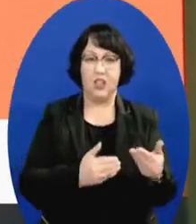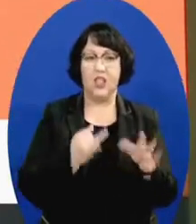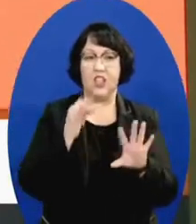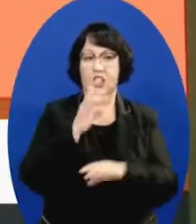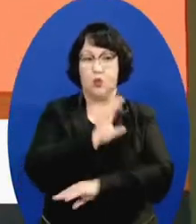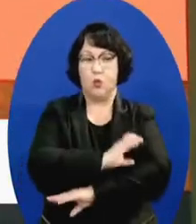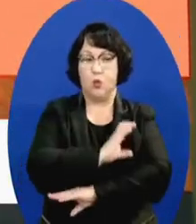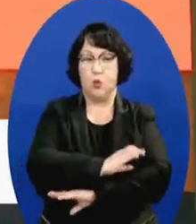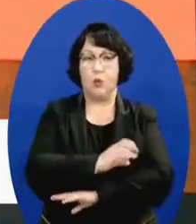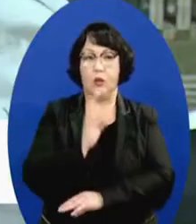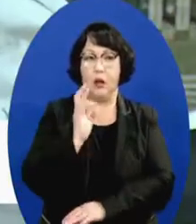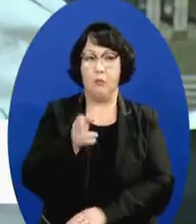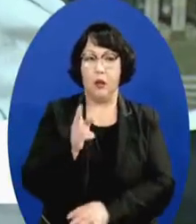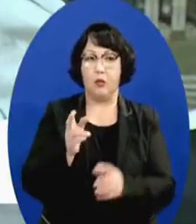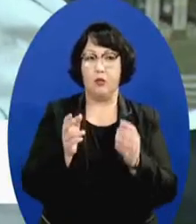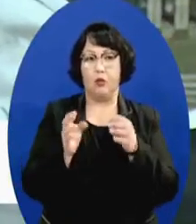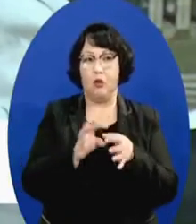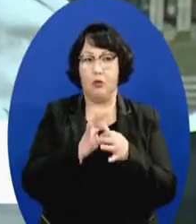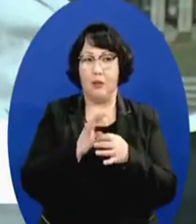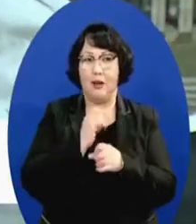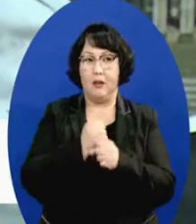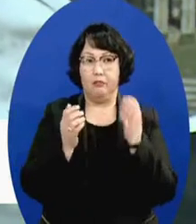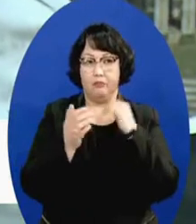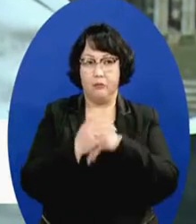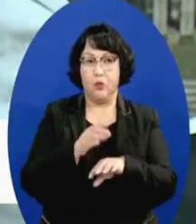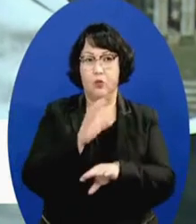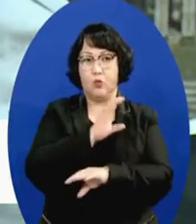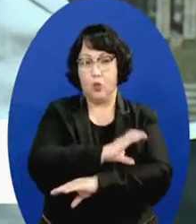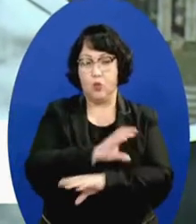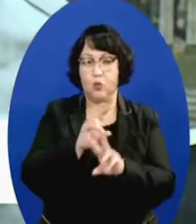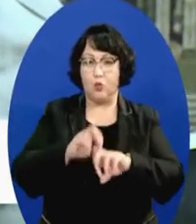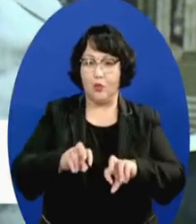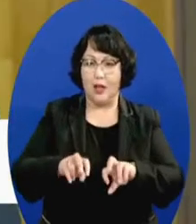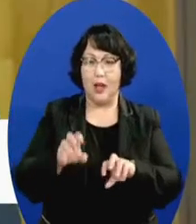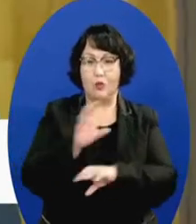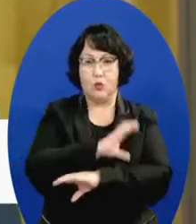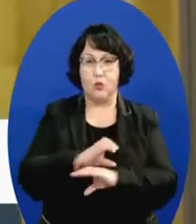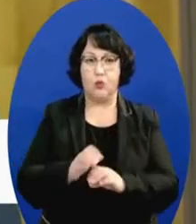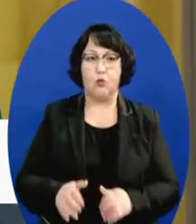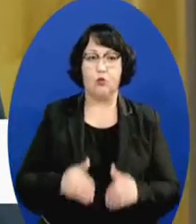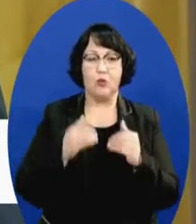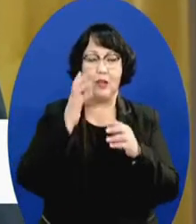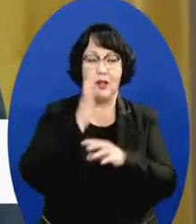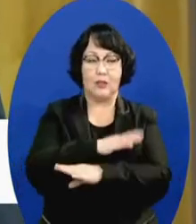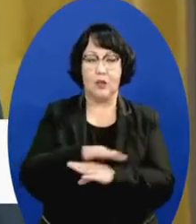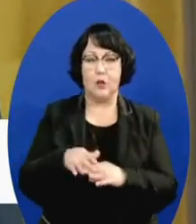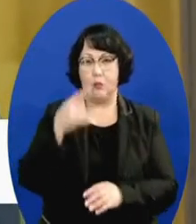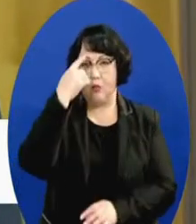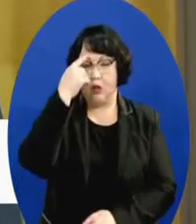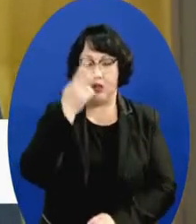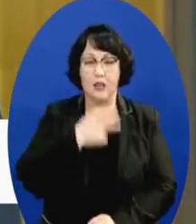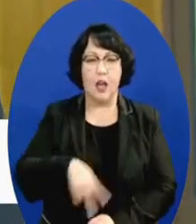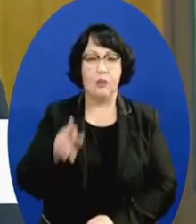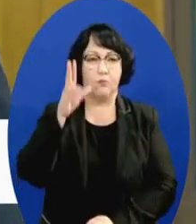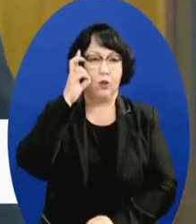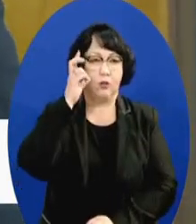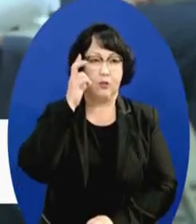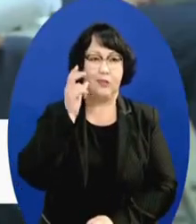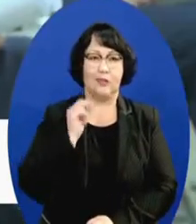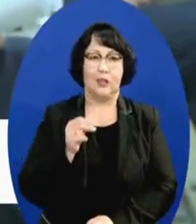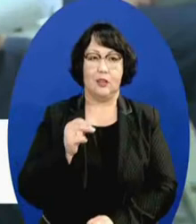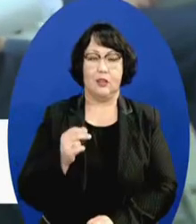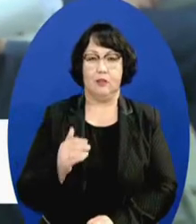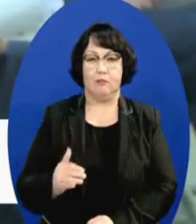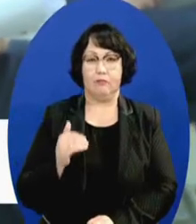их сургууль компани дүнчлэлээр дамжуулан сургуульт болон судалгаа хөгжүүлэх шинэ гарцыг эхлүүлж байна. Ингэснээр Монголын дэд боловсролд томоохон алхам болж байна